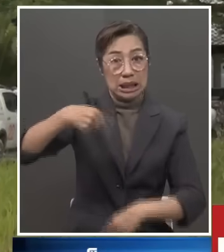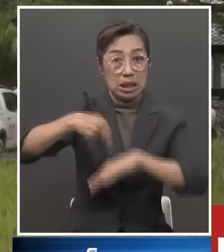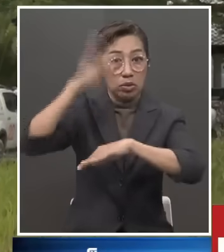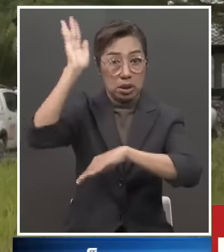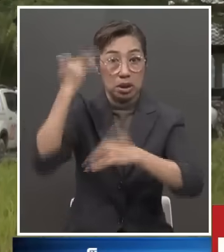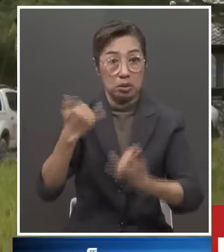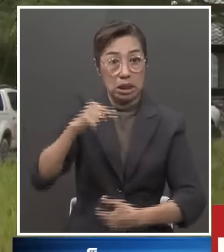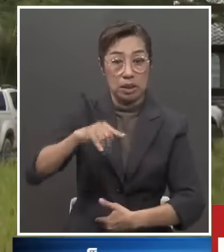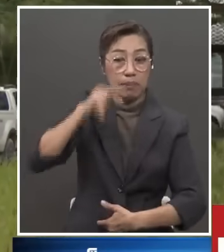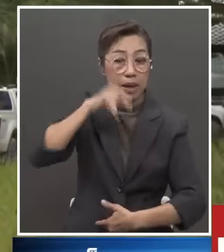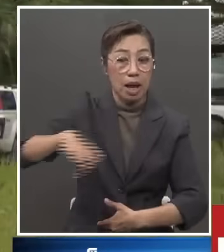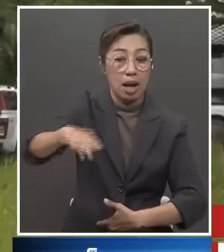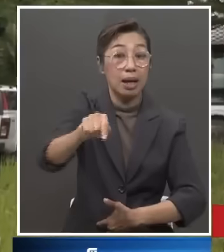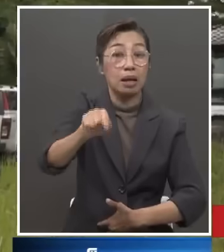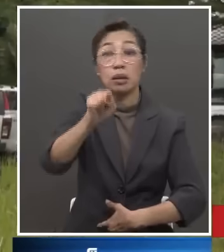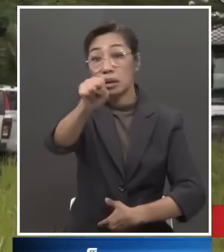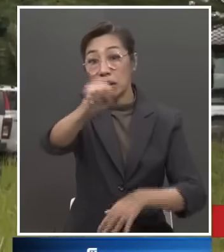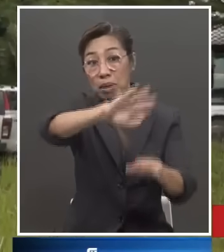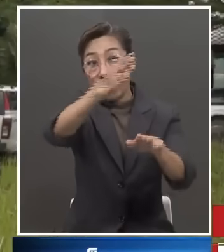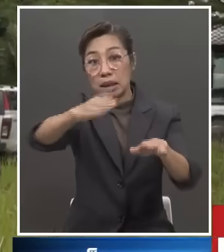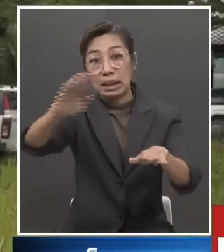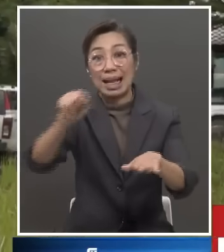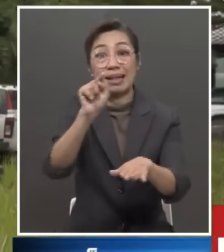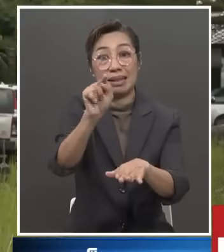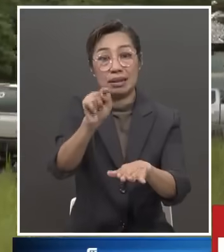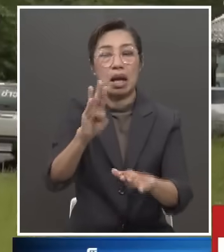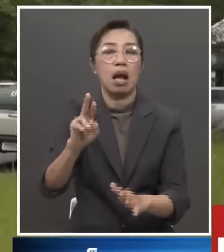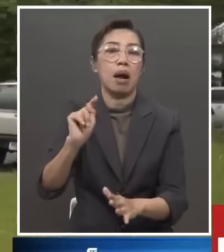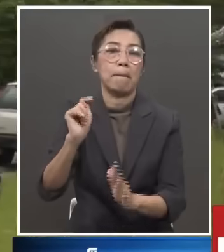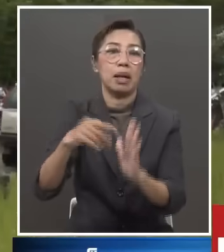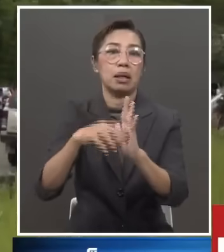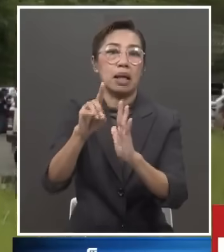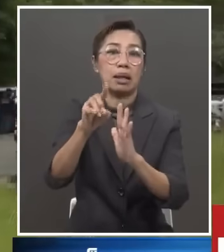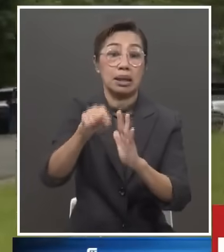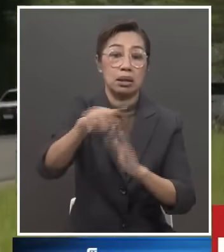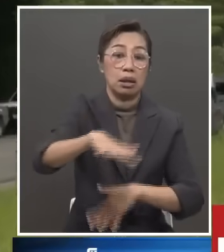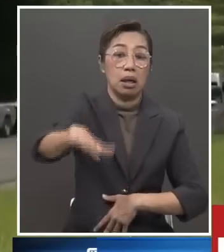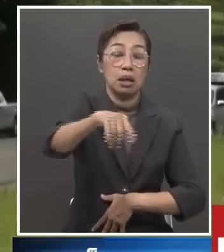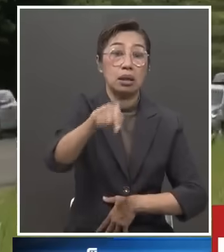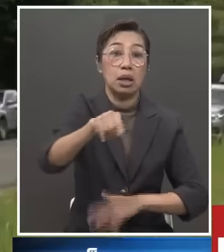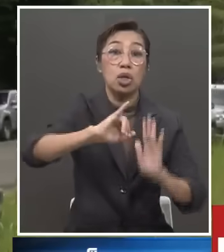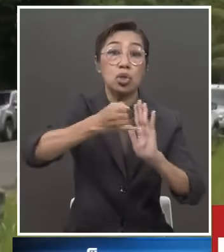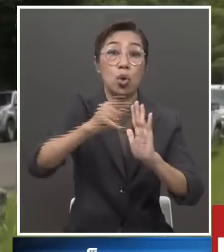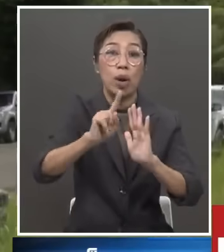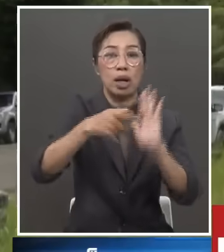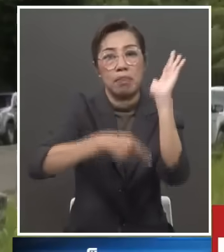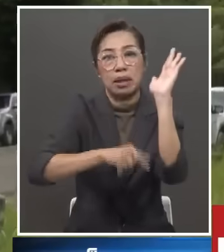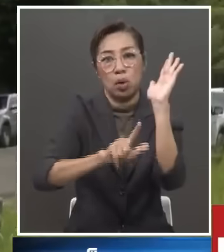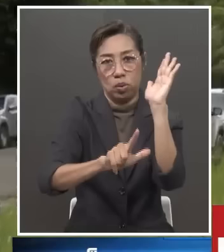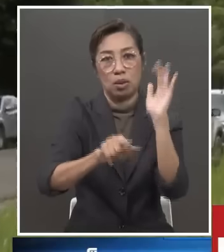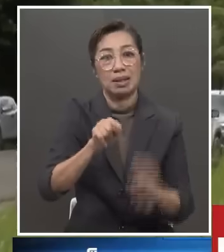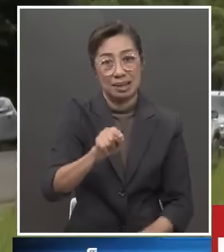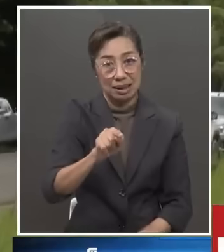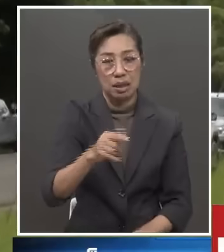งานอยู่นี้นะคะด้านหลังเราจะเห็นว่านี่คือเชือกเขาบรรทัดค่ะแต่อยู่ในพื้นที่ฝั่งของจังหวัดพัทลุงนะ